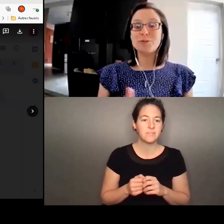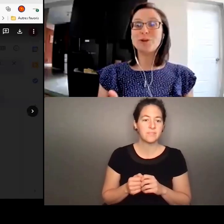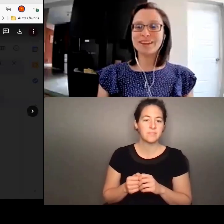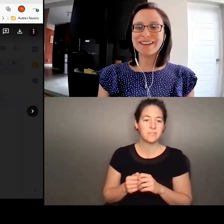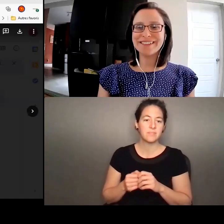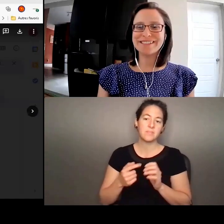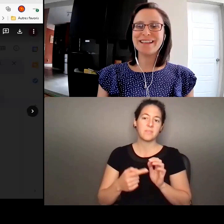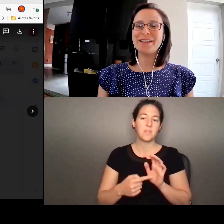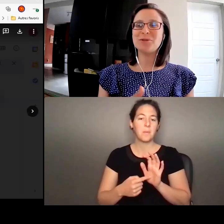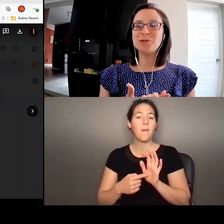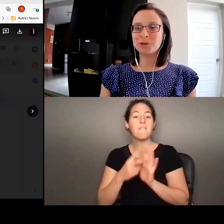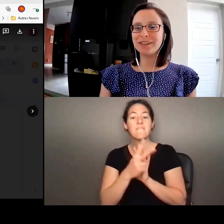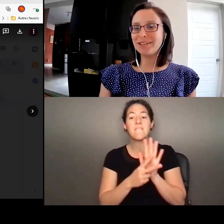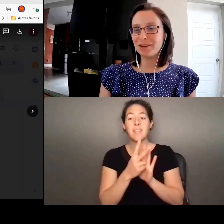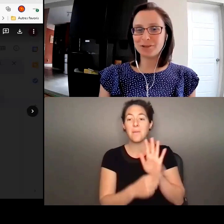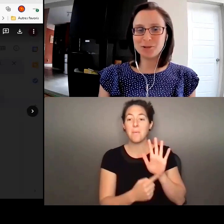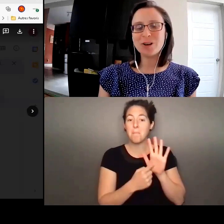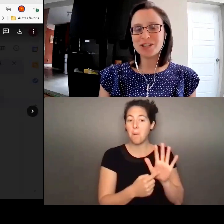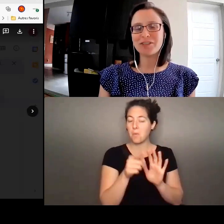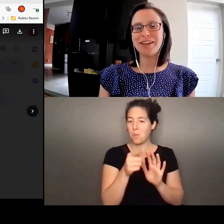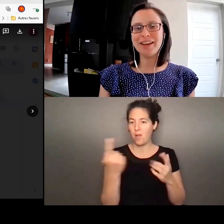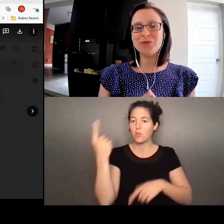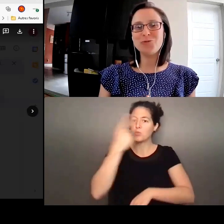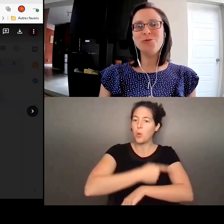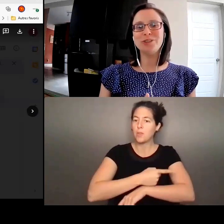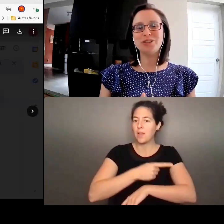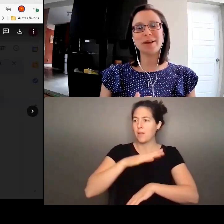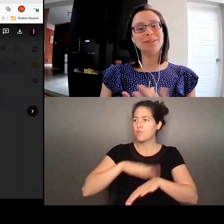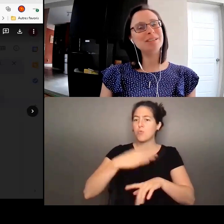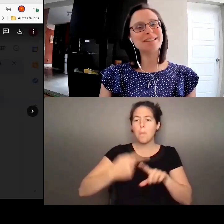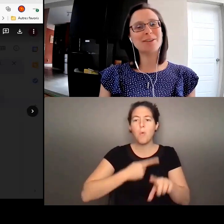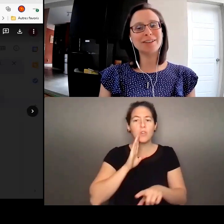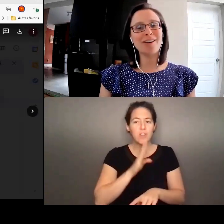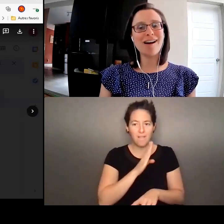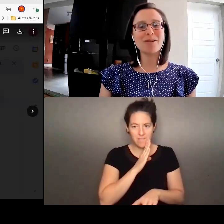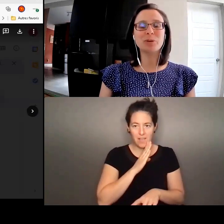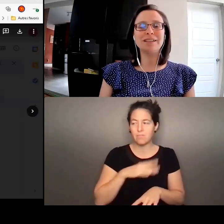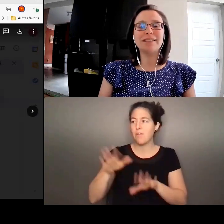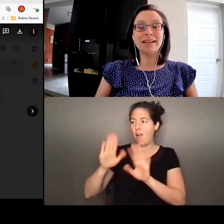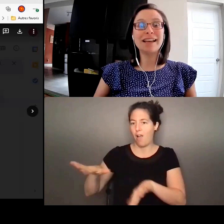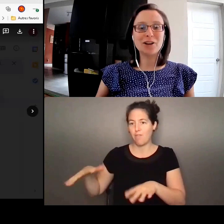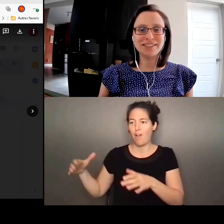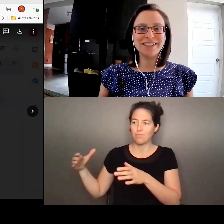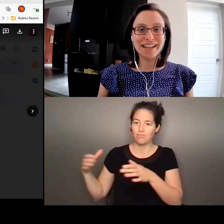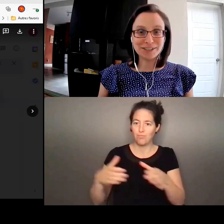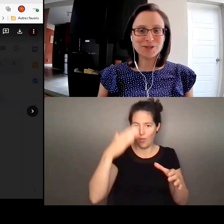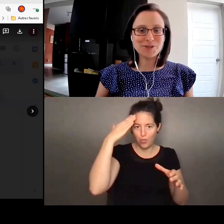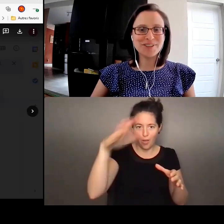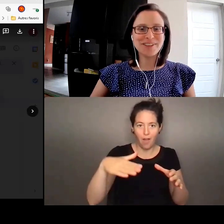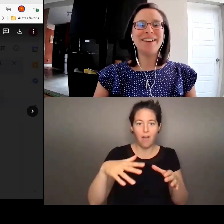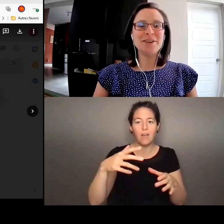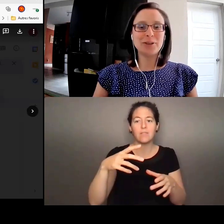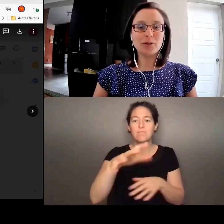je vais vous montrer, c'est une journée du mois de janvier où j'ai amené mes enfants dehors, puis on est allé récolter les